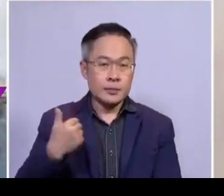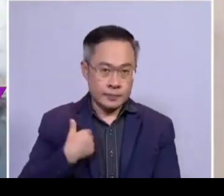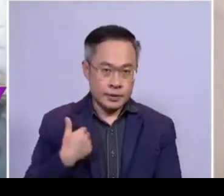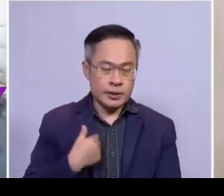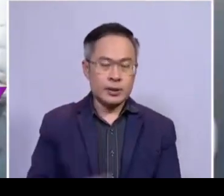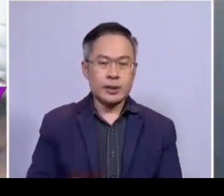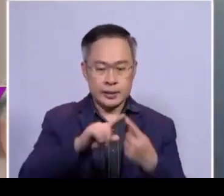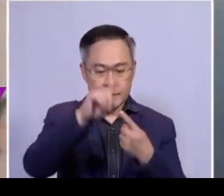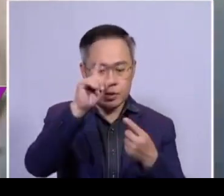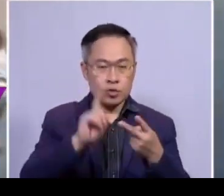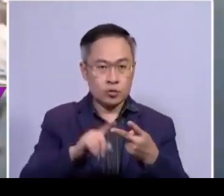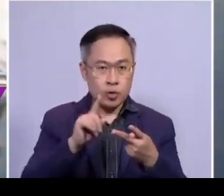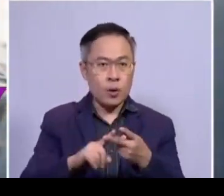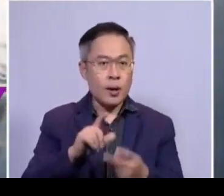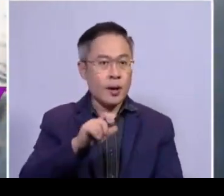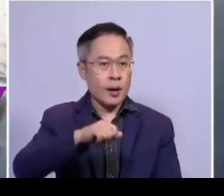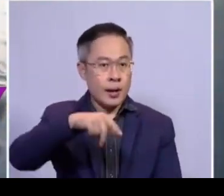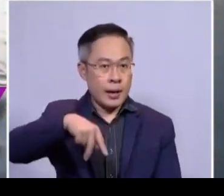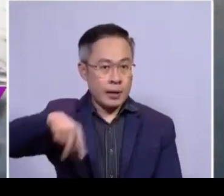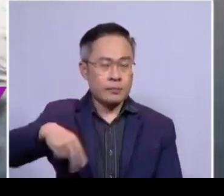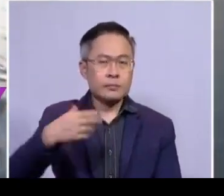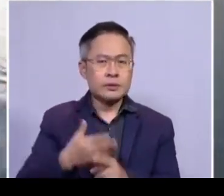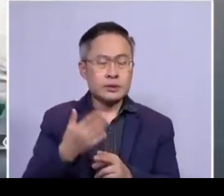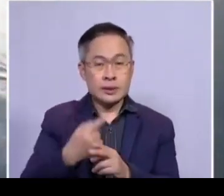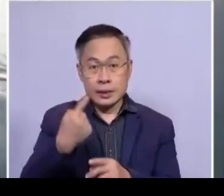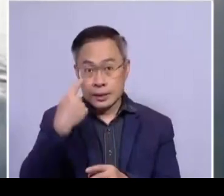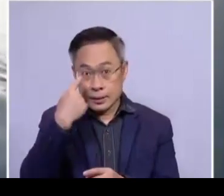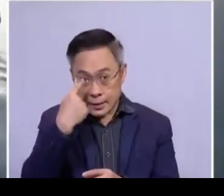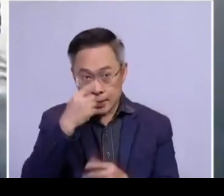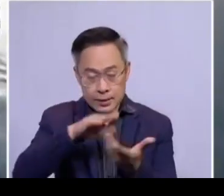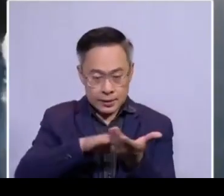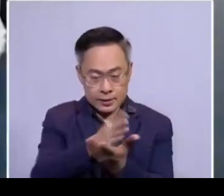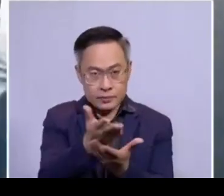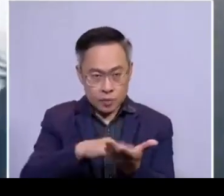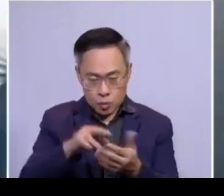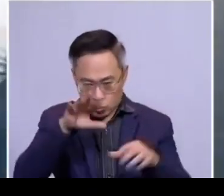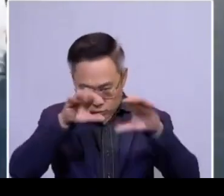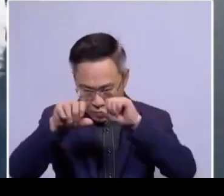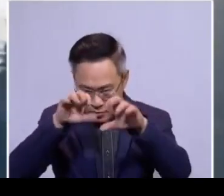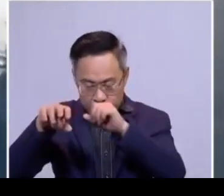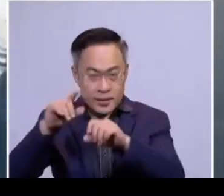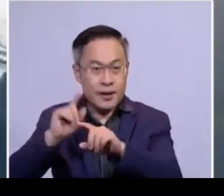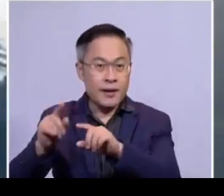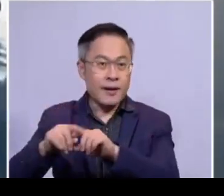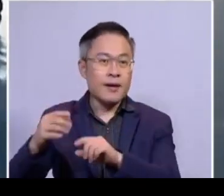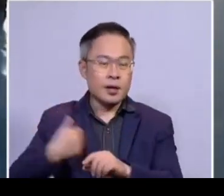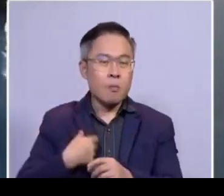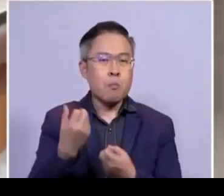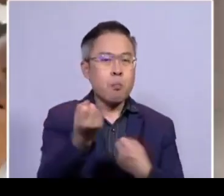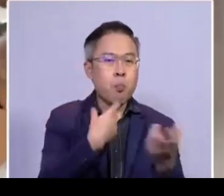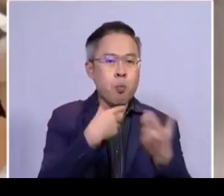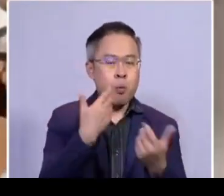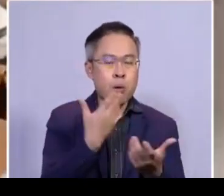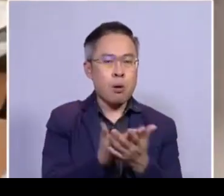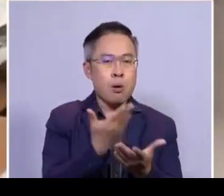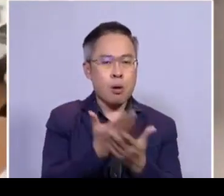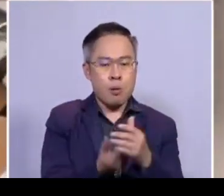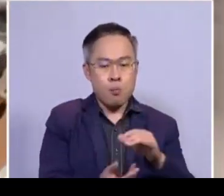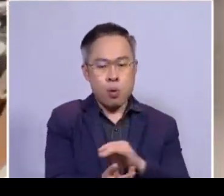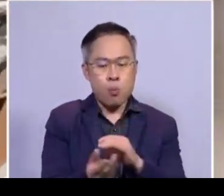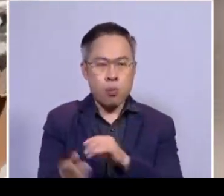การร้องเรียนผ่านแอปตราสับปะรดของกกตอีกจำนวนหนึ่งซึ่งส่วนใหญ่ก็ให้เบาะเรื่องของการซื้อเสียงเช่นเดียวกันนะครับ